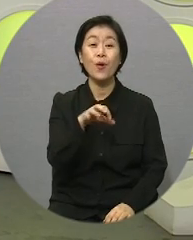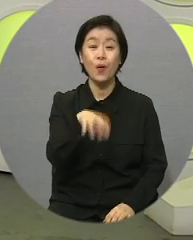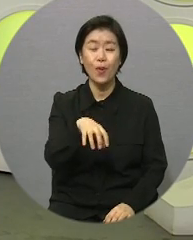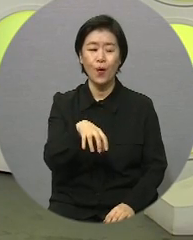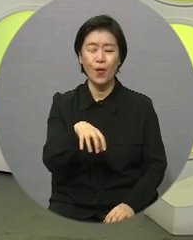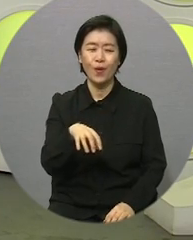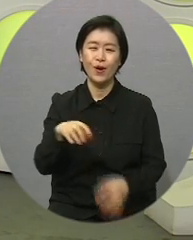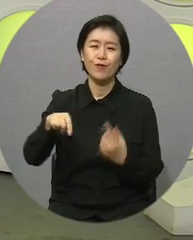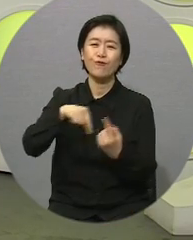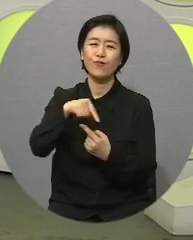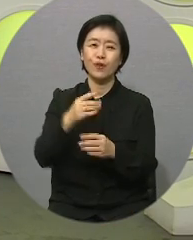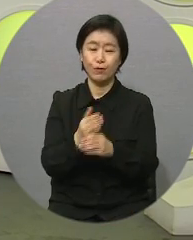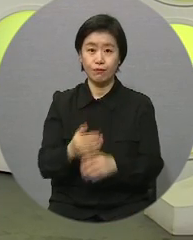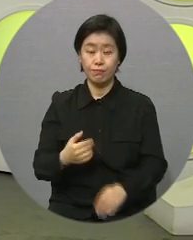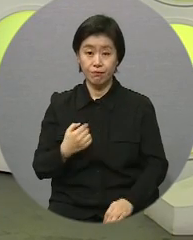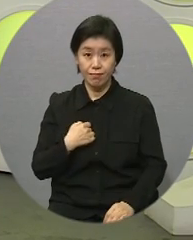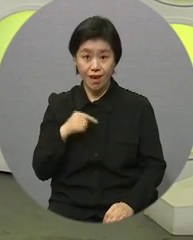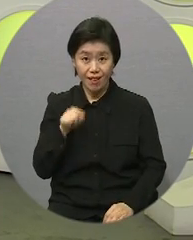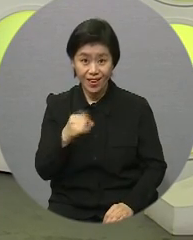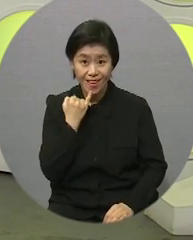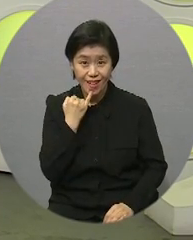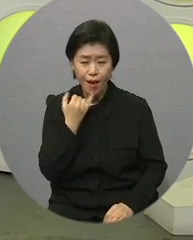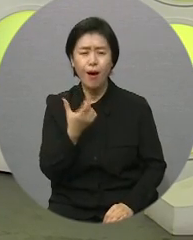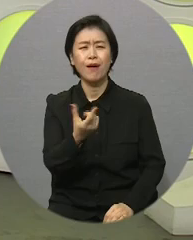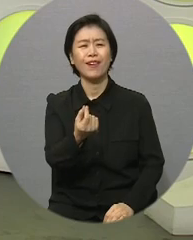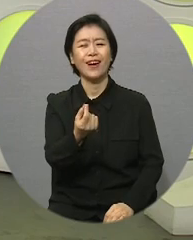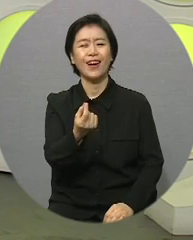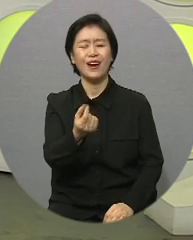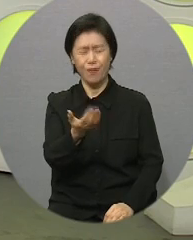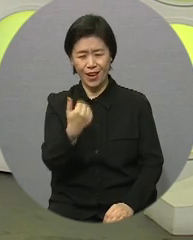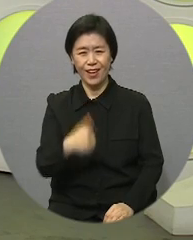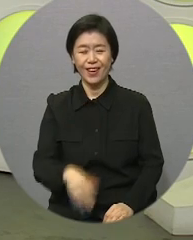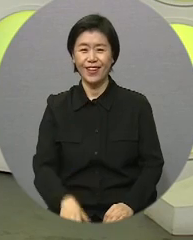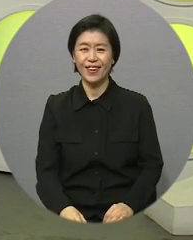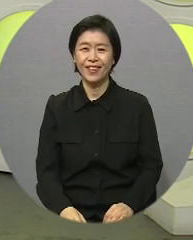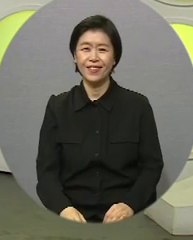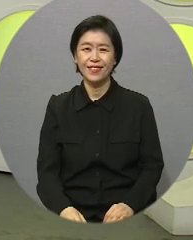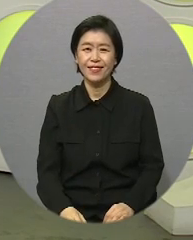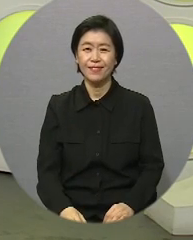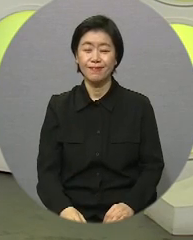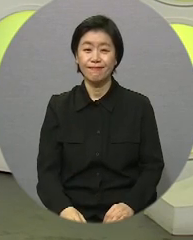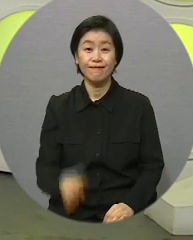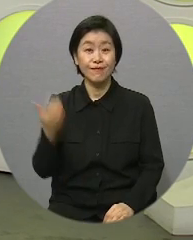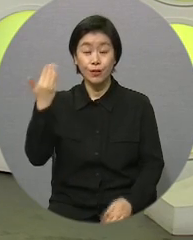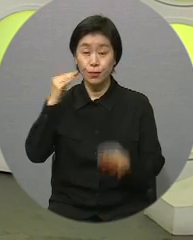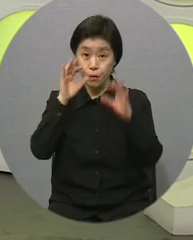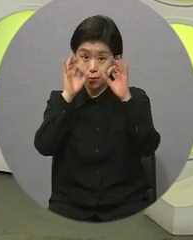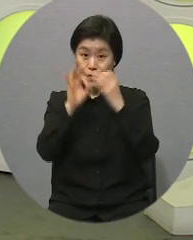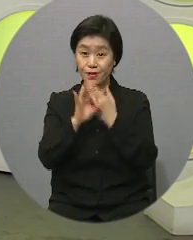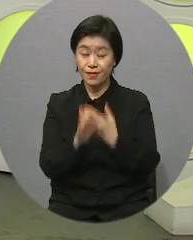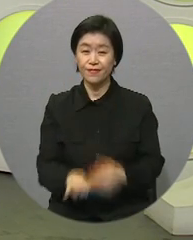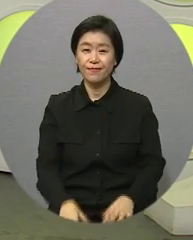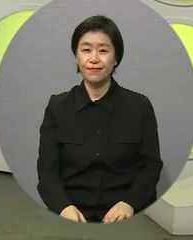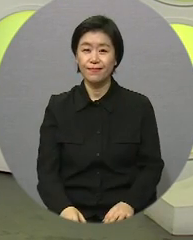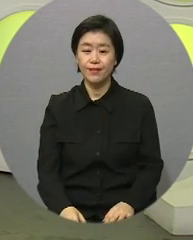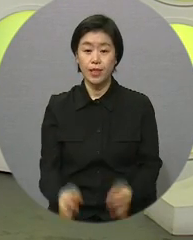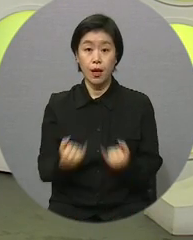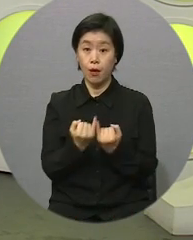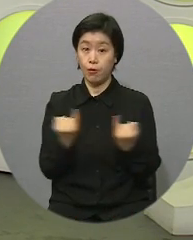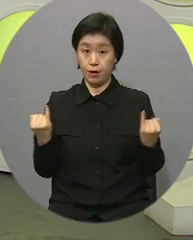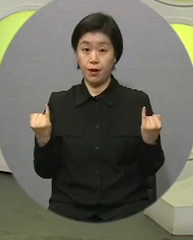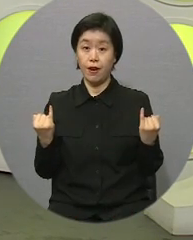드릴게 저도 가도 되겠 아이 그러면 아 요즘음 요즘 보면은요 어이